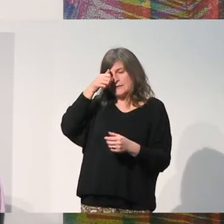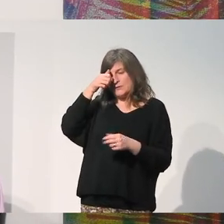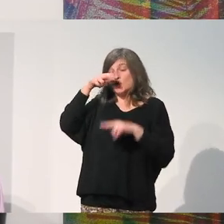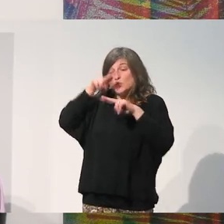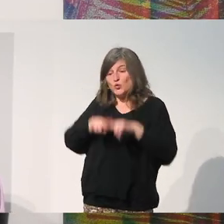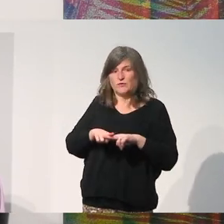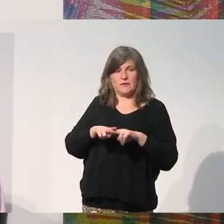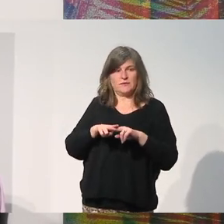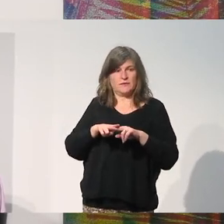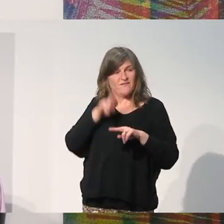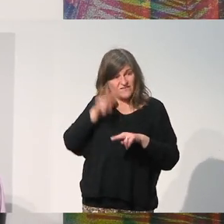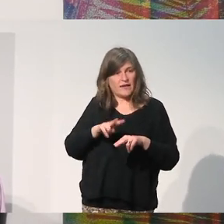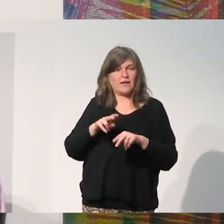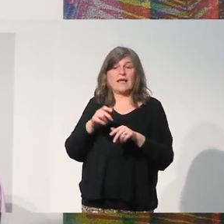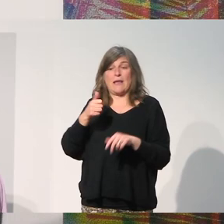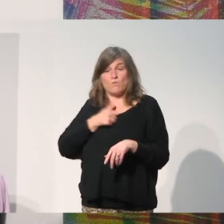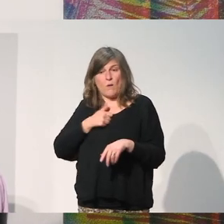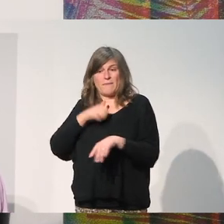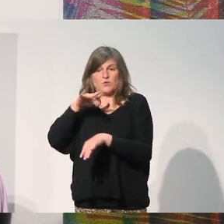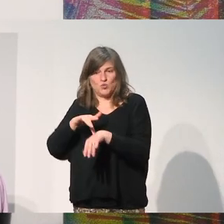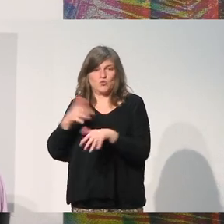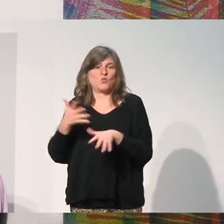moi-même vécu ou mais mon